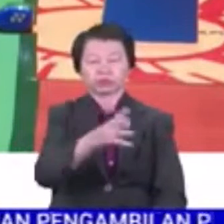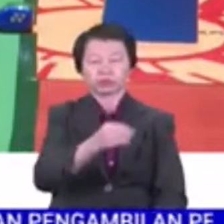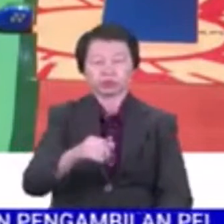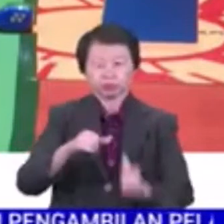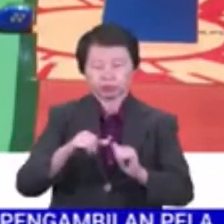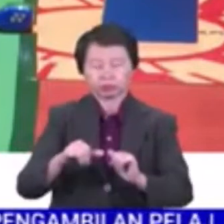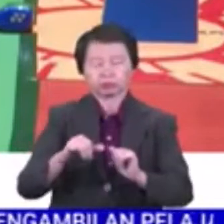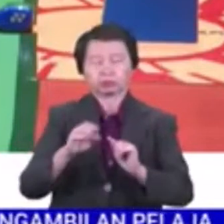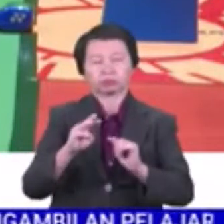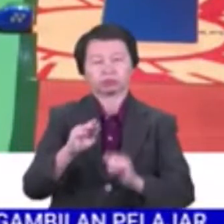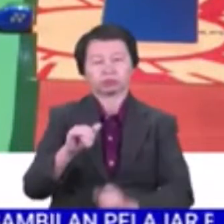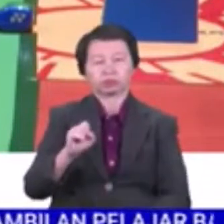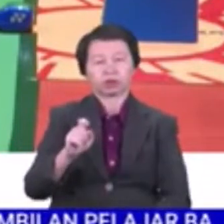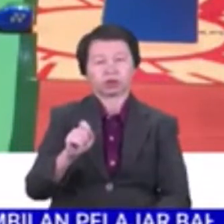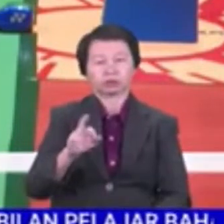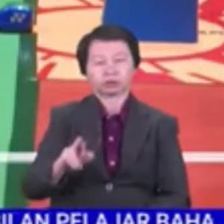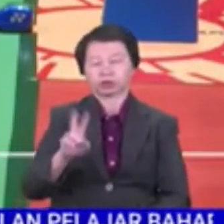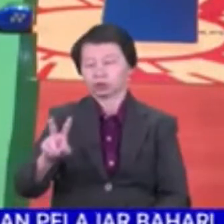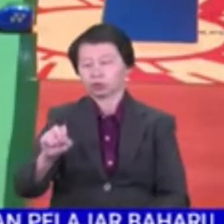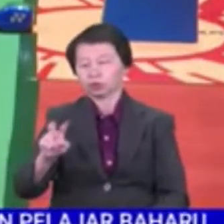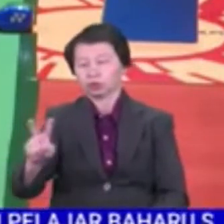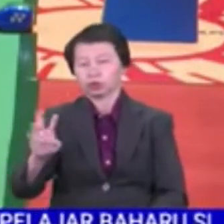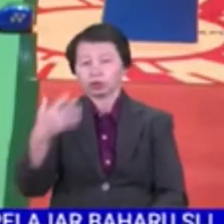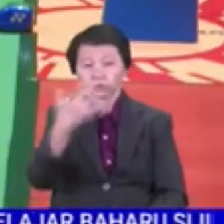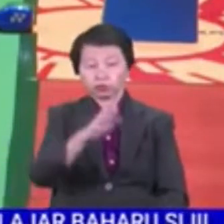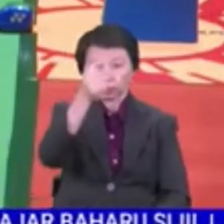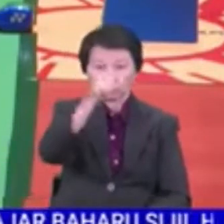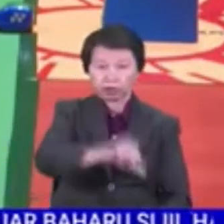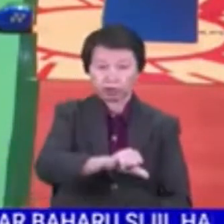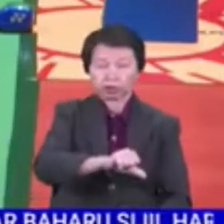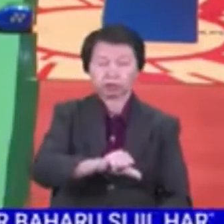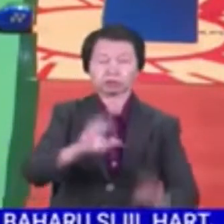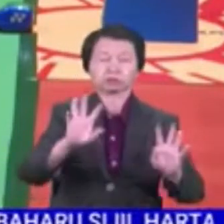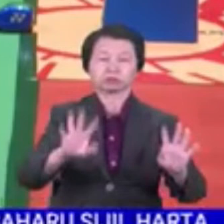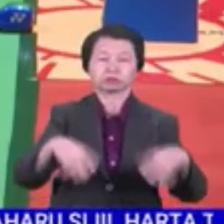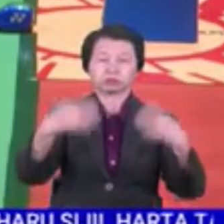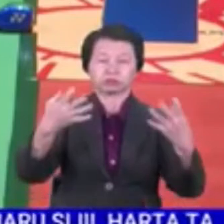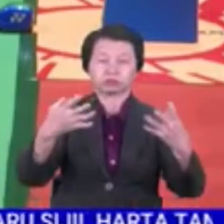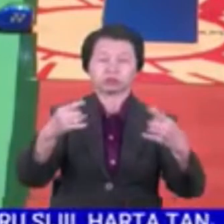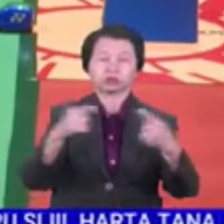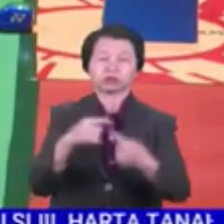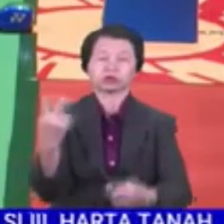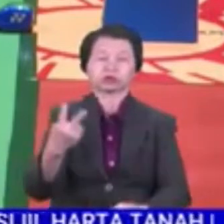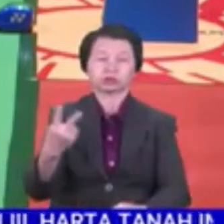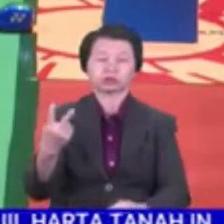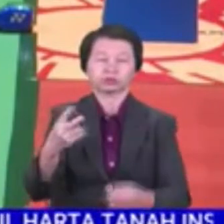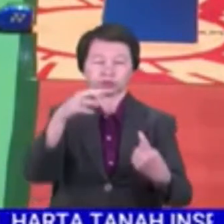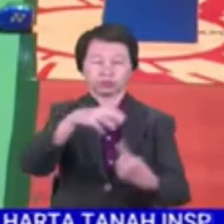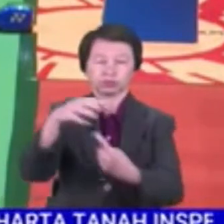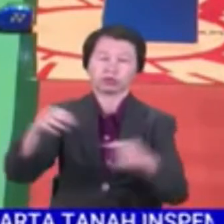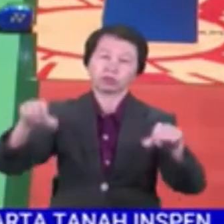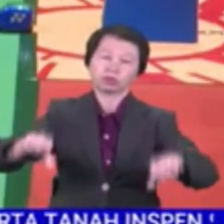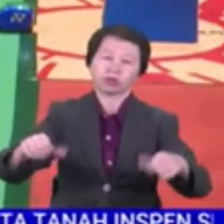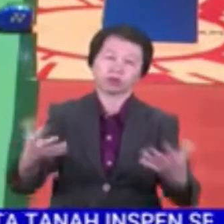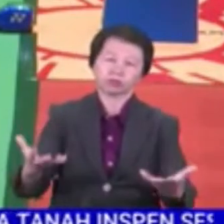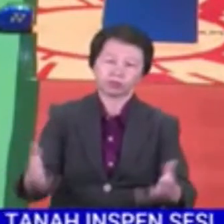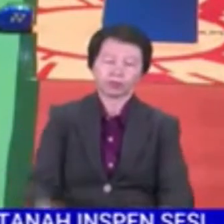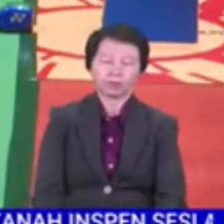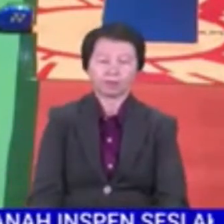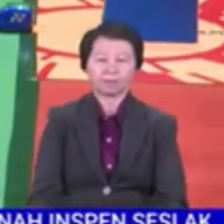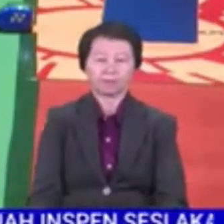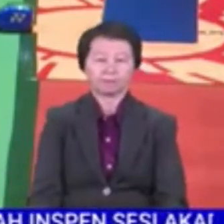Masters Malaysia 2022 selepas terkandas di peringkat separuh akhir kedua-dua kejohanan tersebut